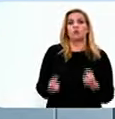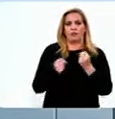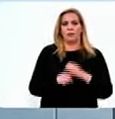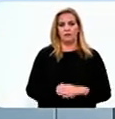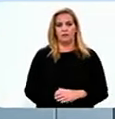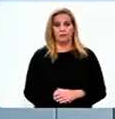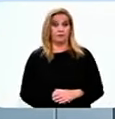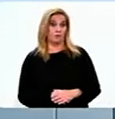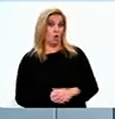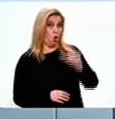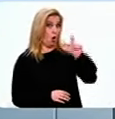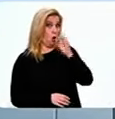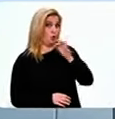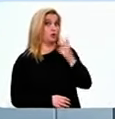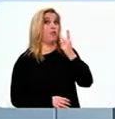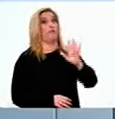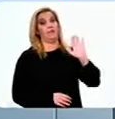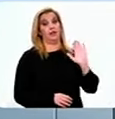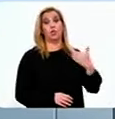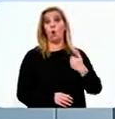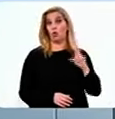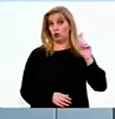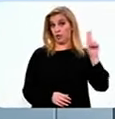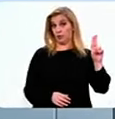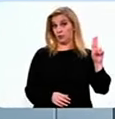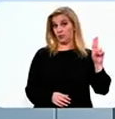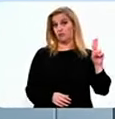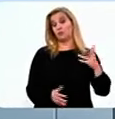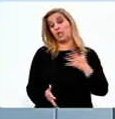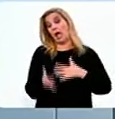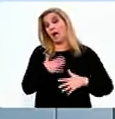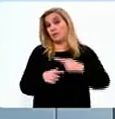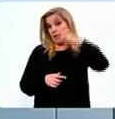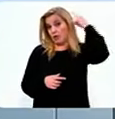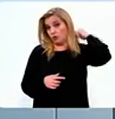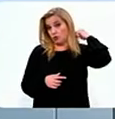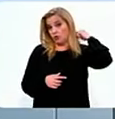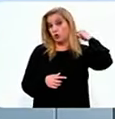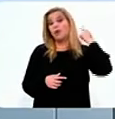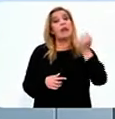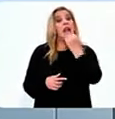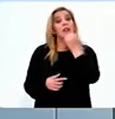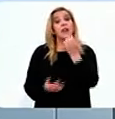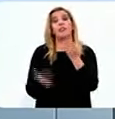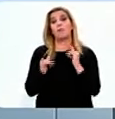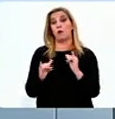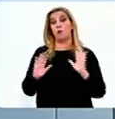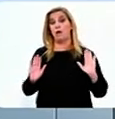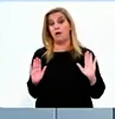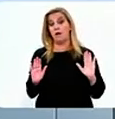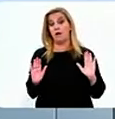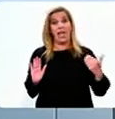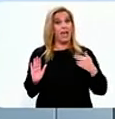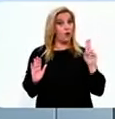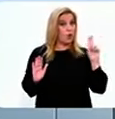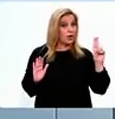πάντως. Όσο ήμουν υποψήφιος, αγαπητέ Αντώνη, δεν είχαν γίνει όλα αυτά τα λάθη. Δεν υπήρξαν όσο ήμουν υποψήφιος